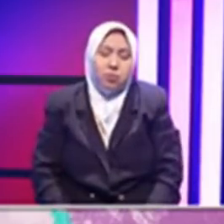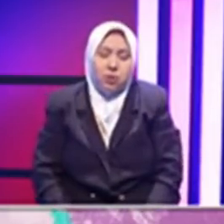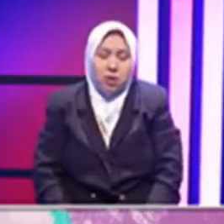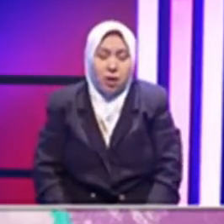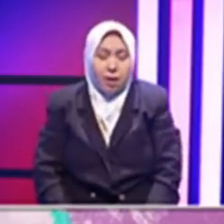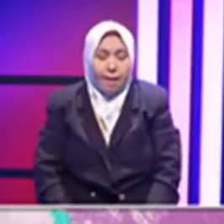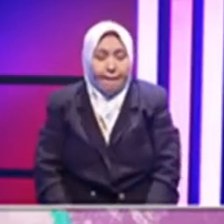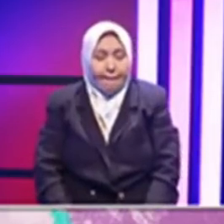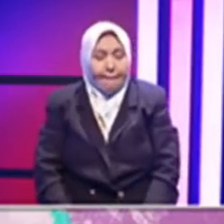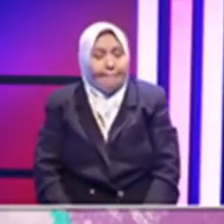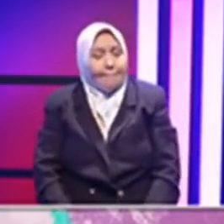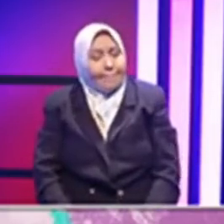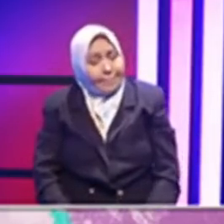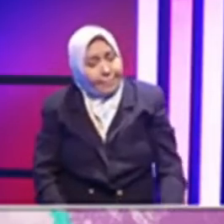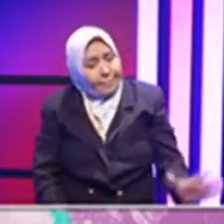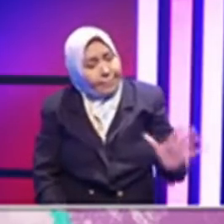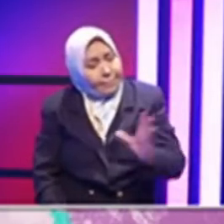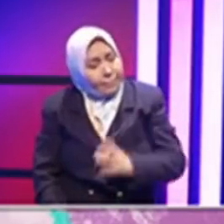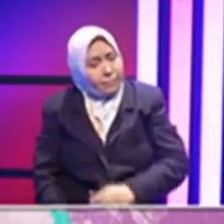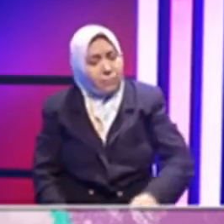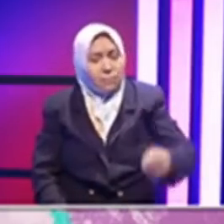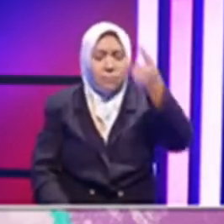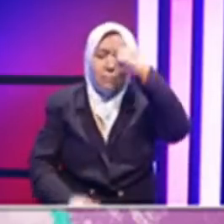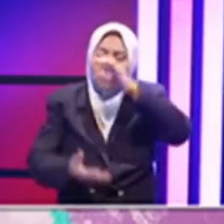بهيج تبصرة